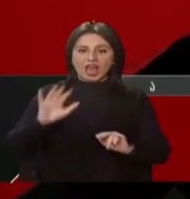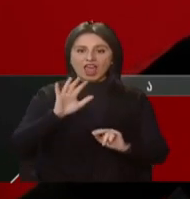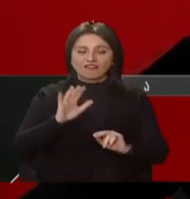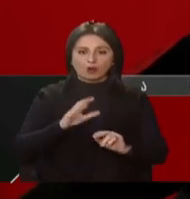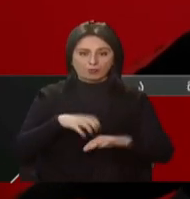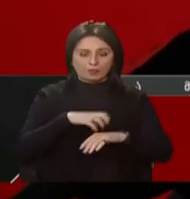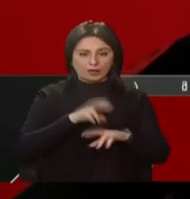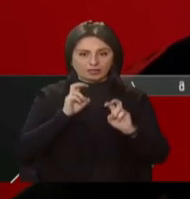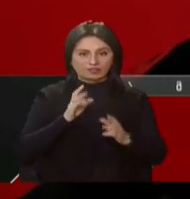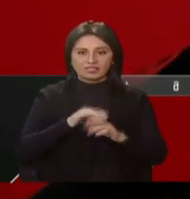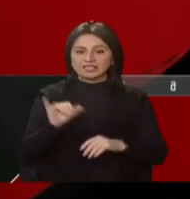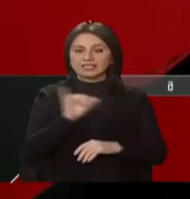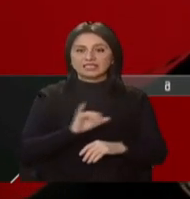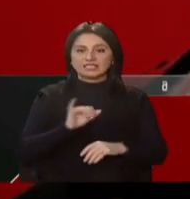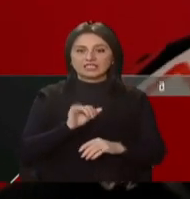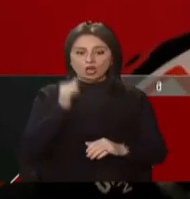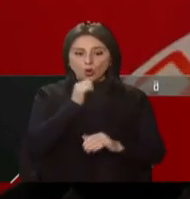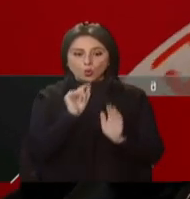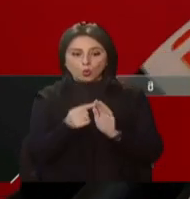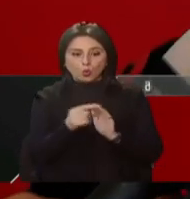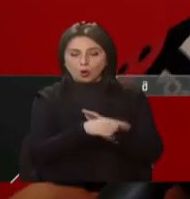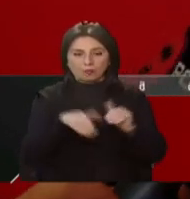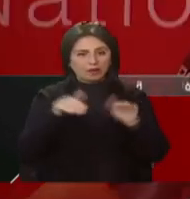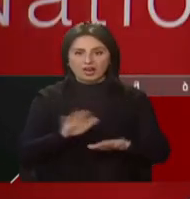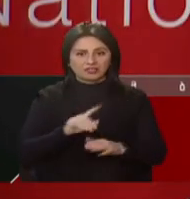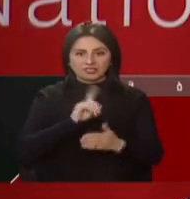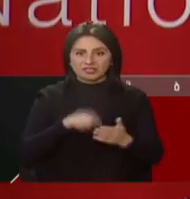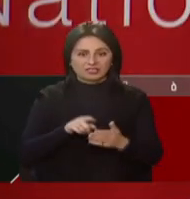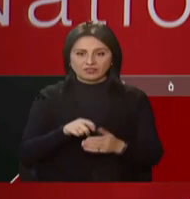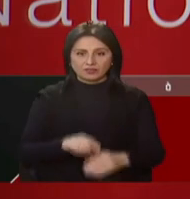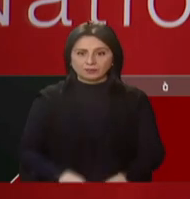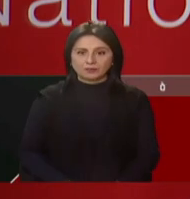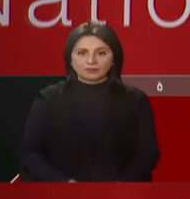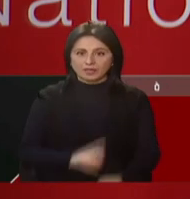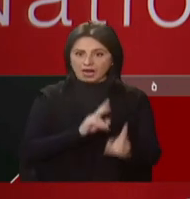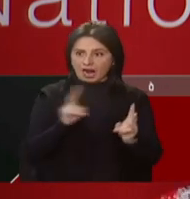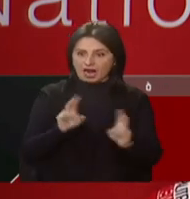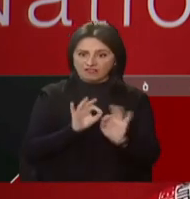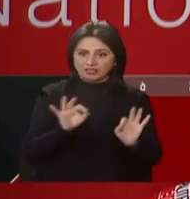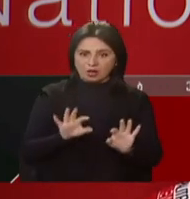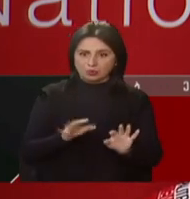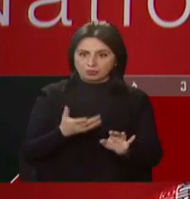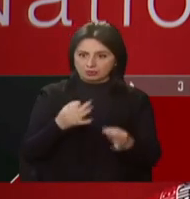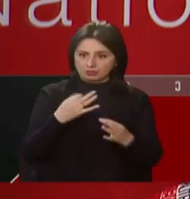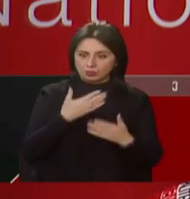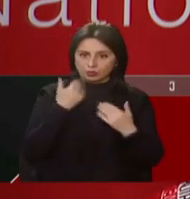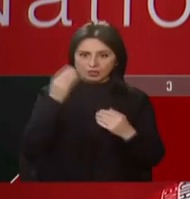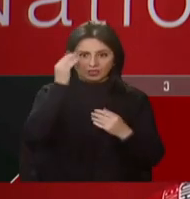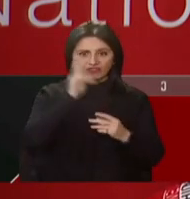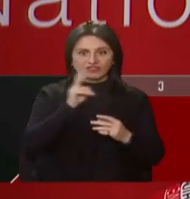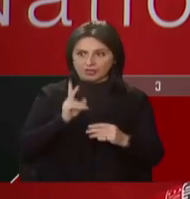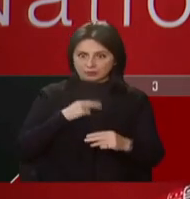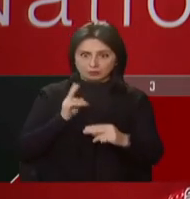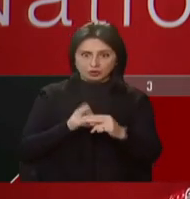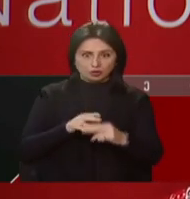haidis partia, sadat culoare și arțcadeba, sakit hebi. Aramis arut hrez, amis și sahib. Titkos da, vigat